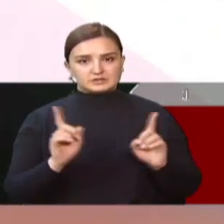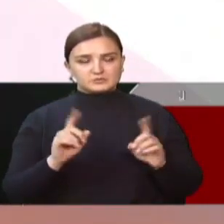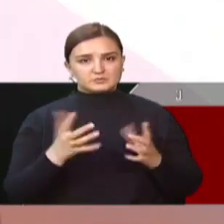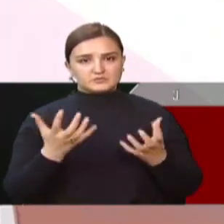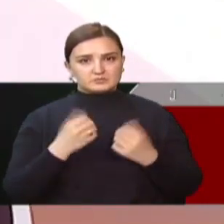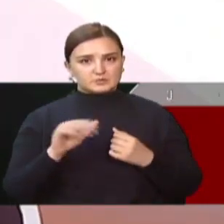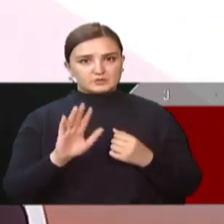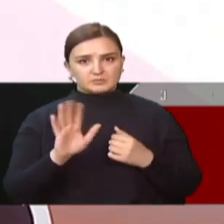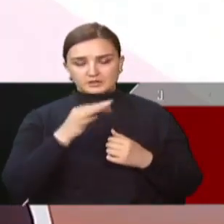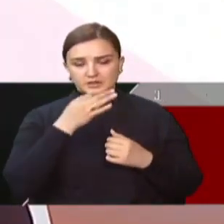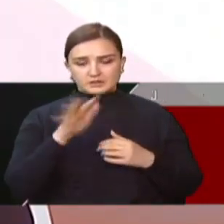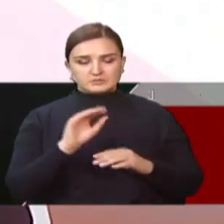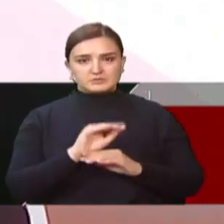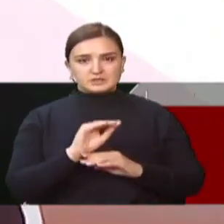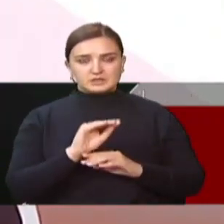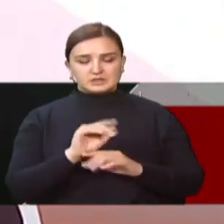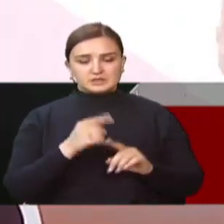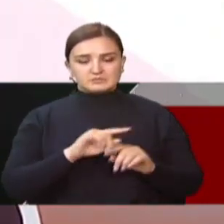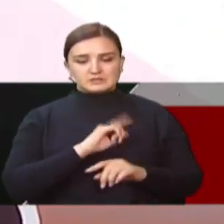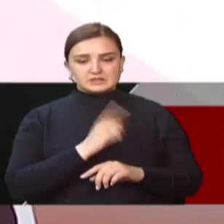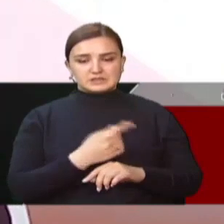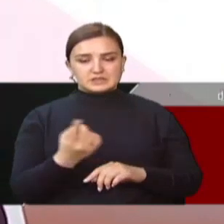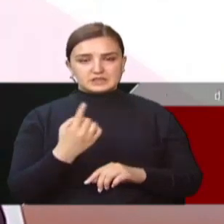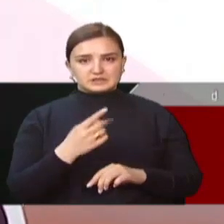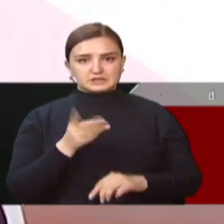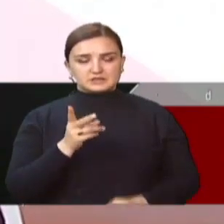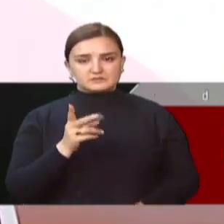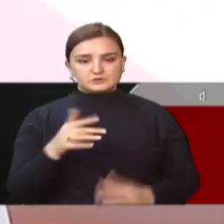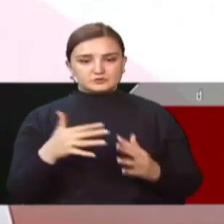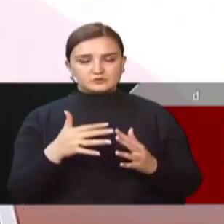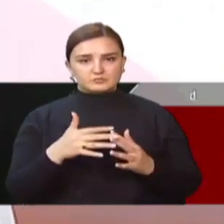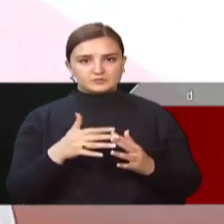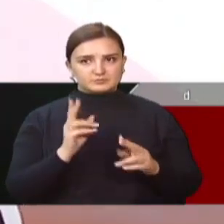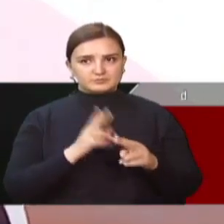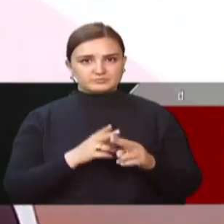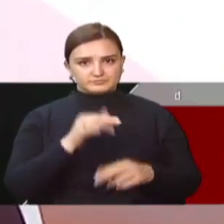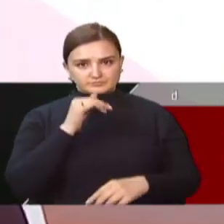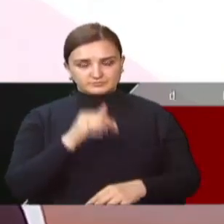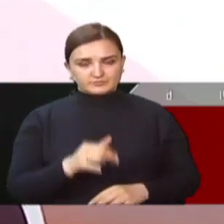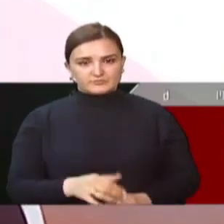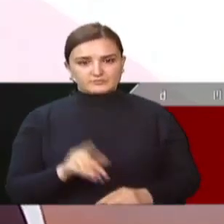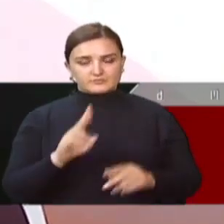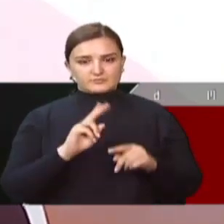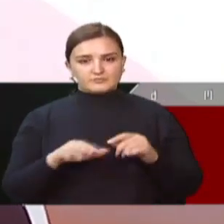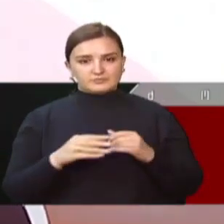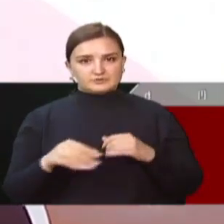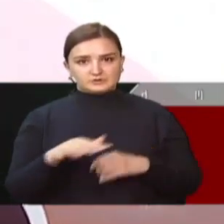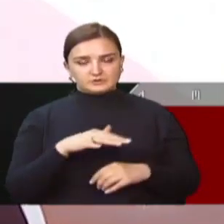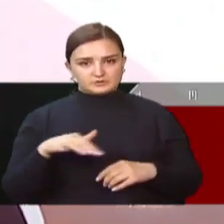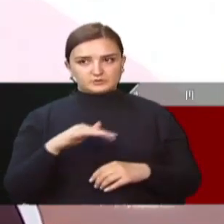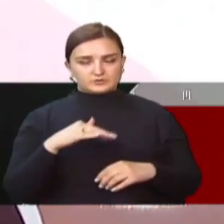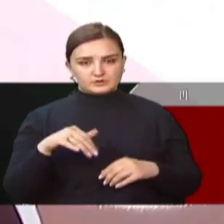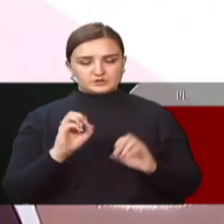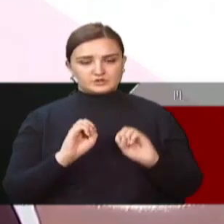rebelia, nibis miri critica. Im zalizgan, romel mats. Omi vera icila, romel mats dakarga teritorie bi, romel